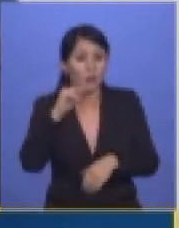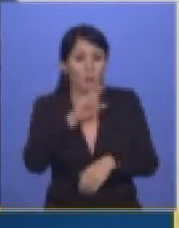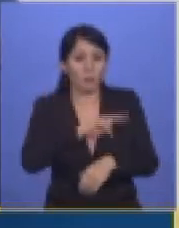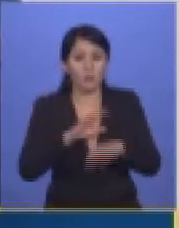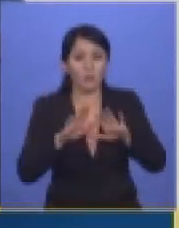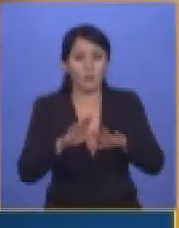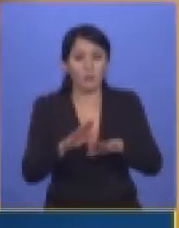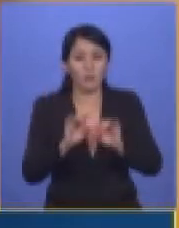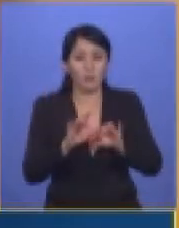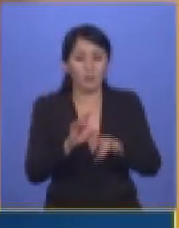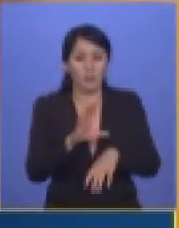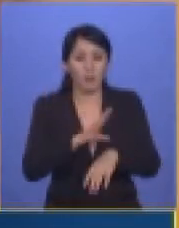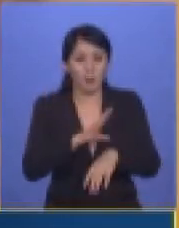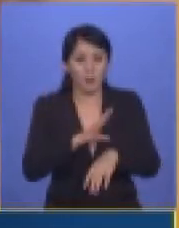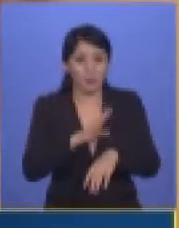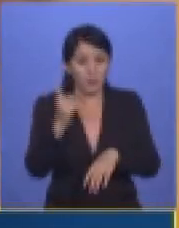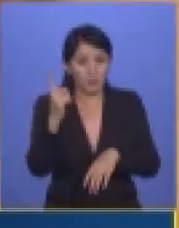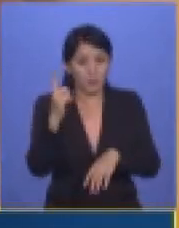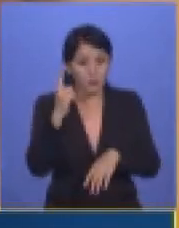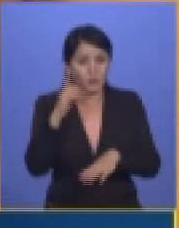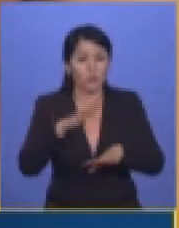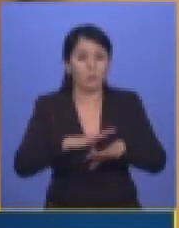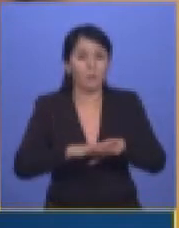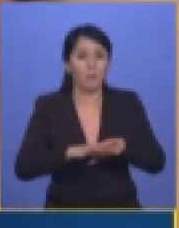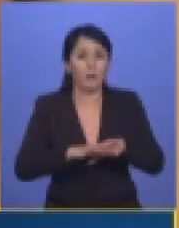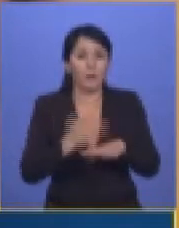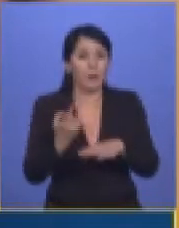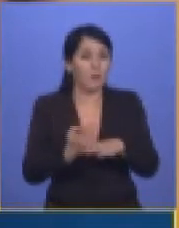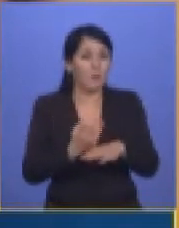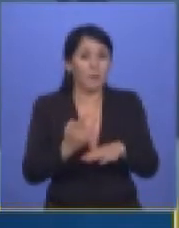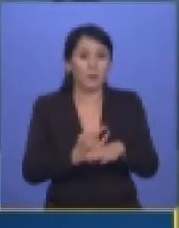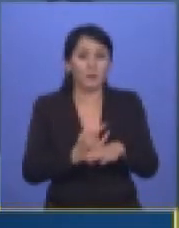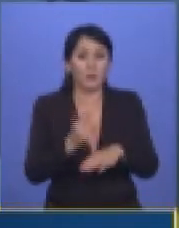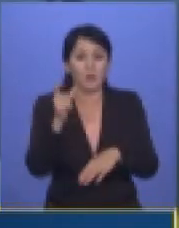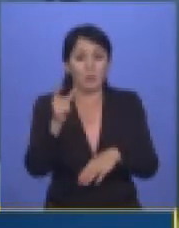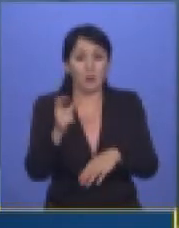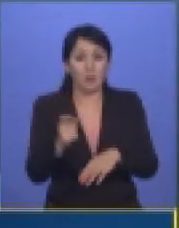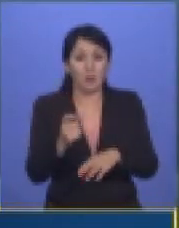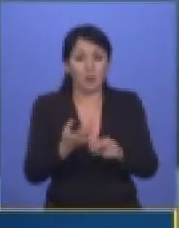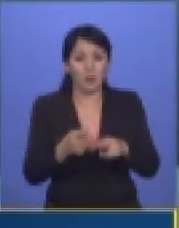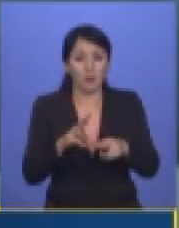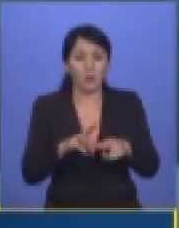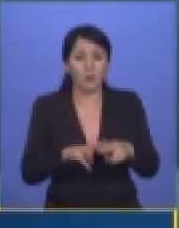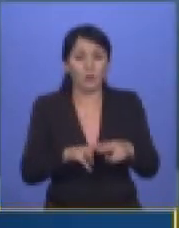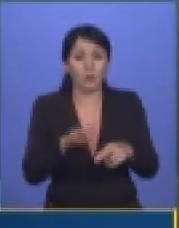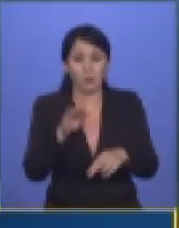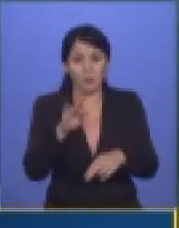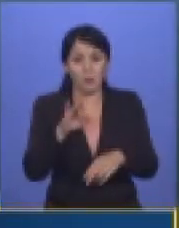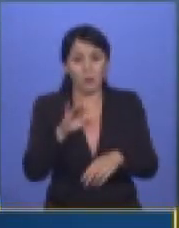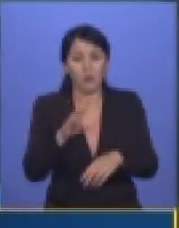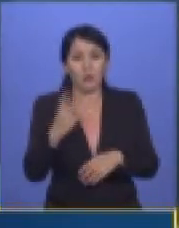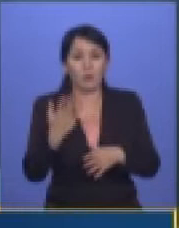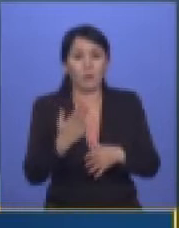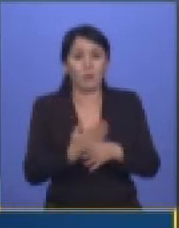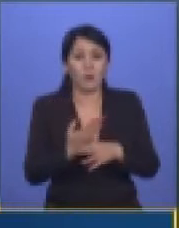айтып берді деуге болады. Хабарласып тұрған адамдар банктің адал емес қызметкерлерін анықтағысы келетіндерін алға тартқан. Юрий көмек көрсетуге